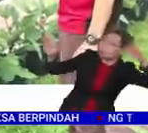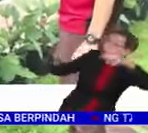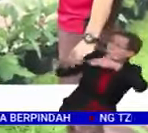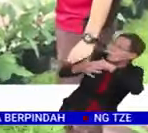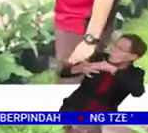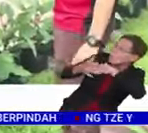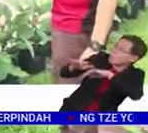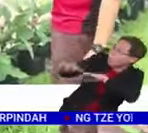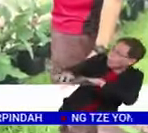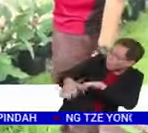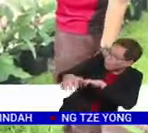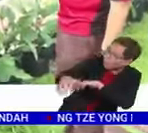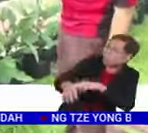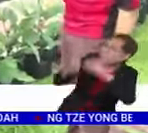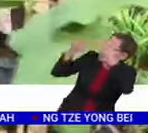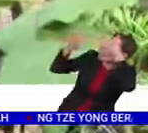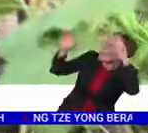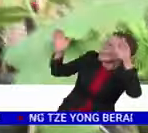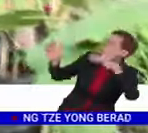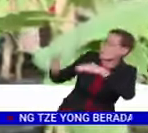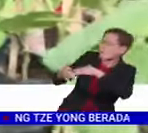teknologi pertanian.